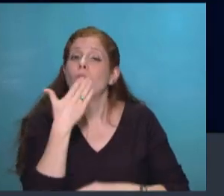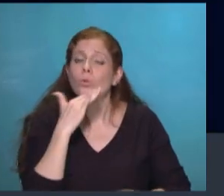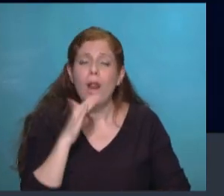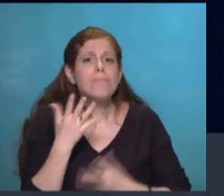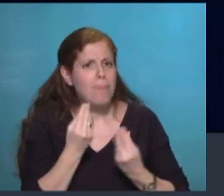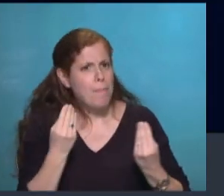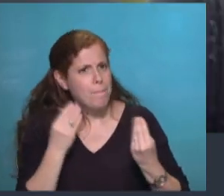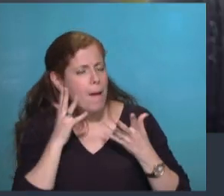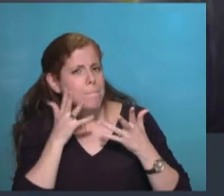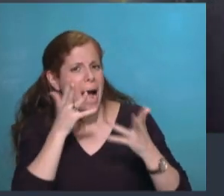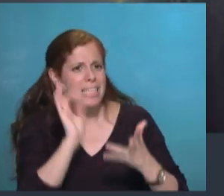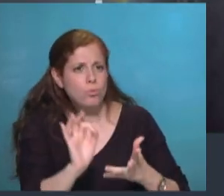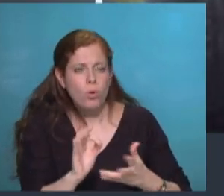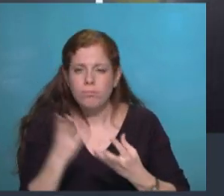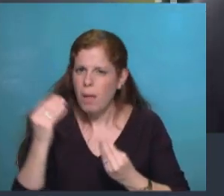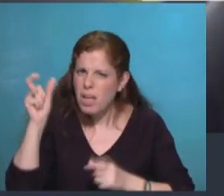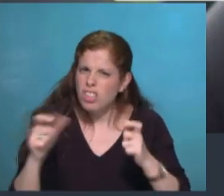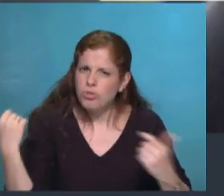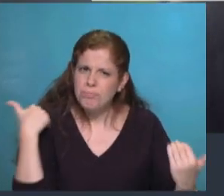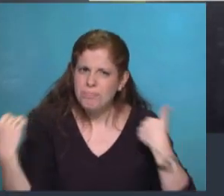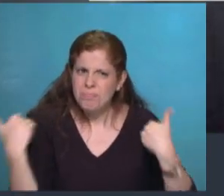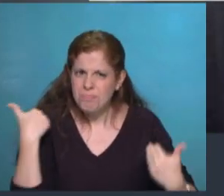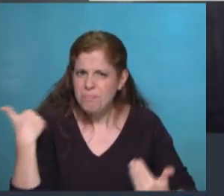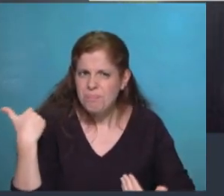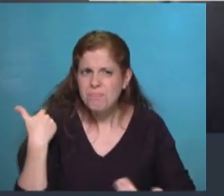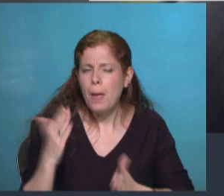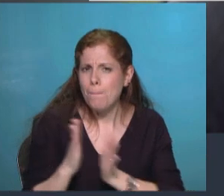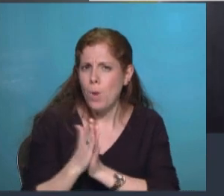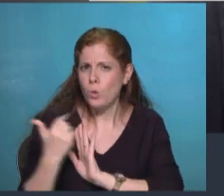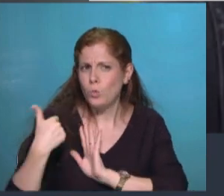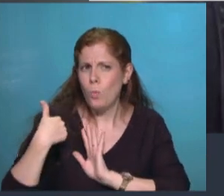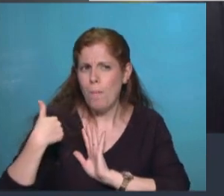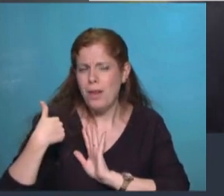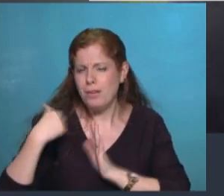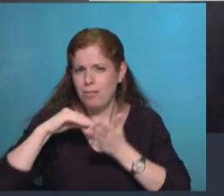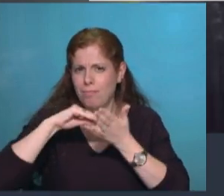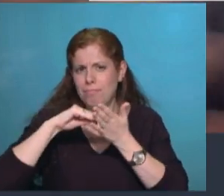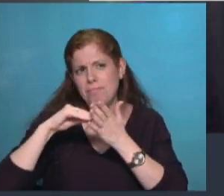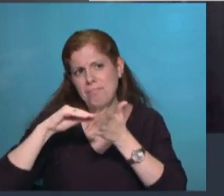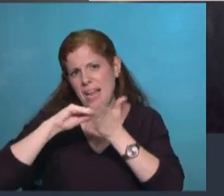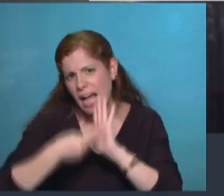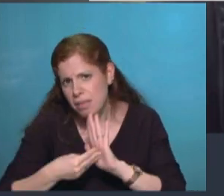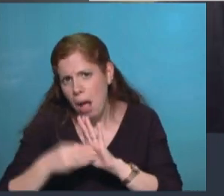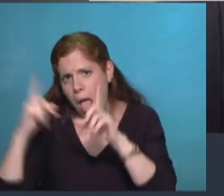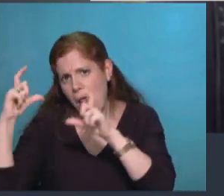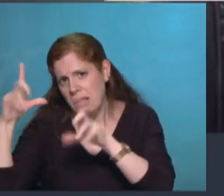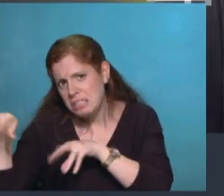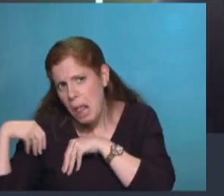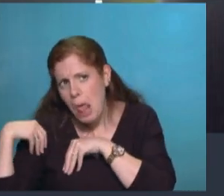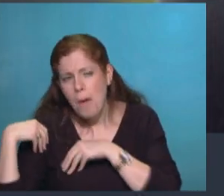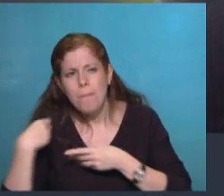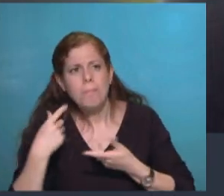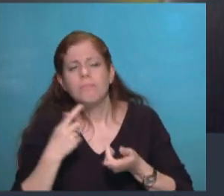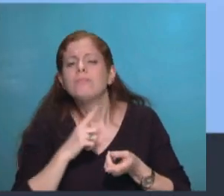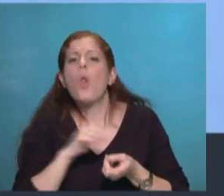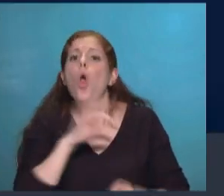ממעריציו. So many like people was coming to me and asked their autograph, like take a picture, and they were